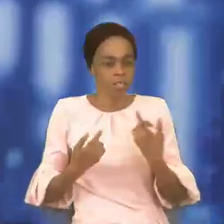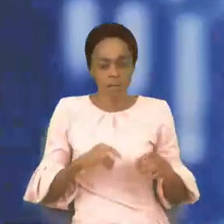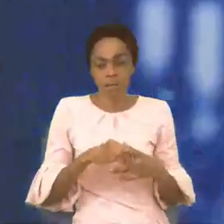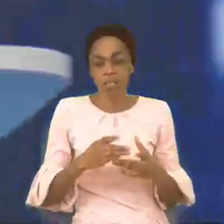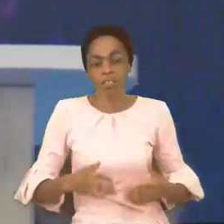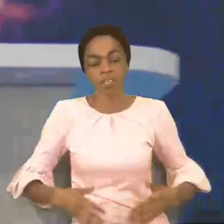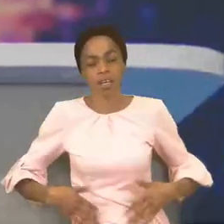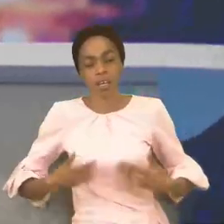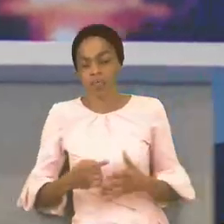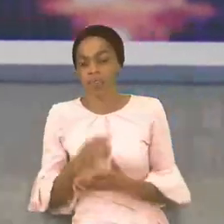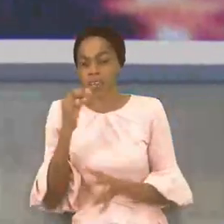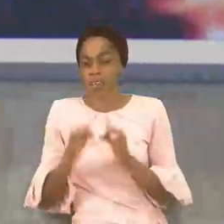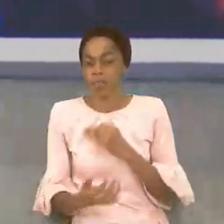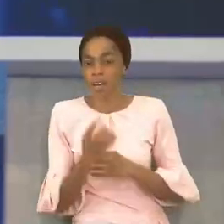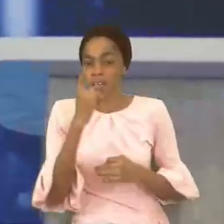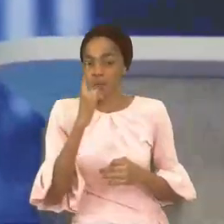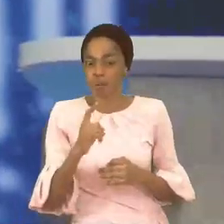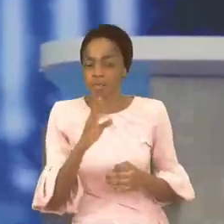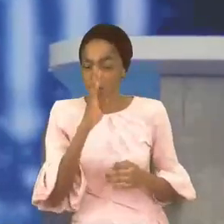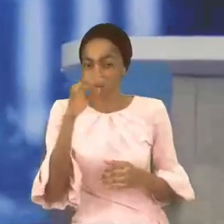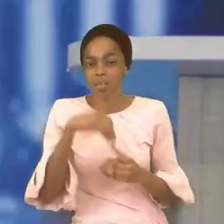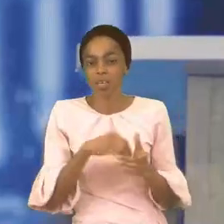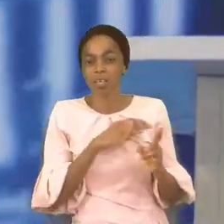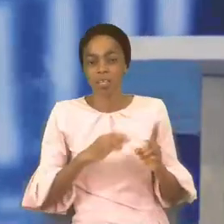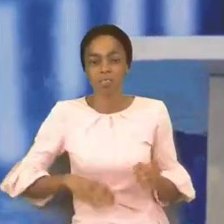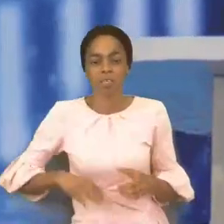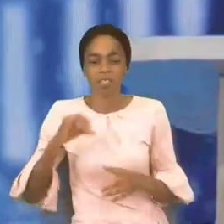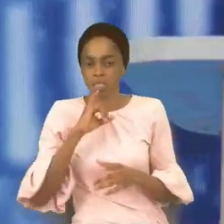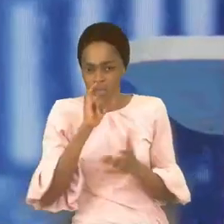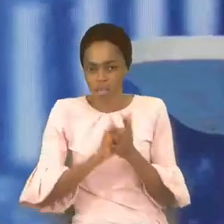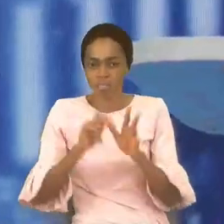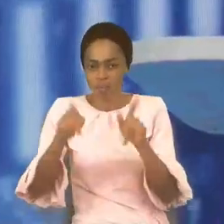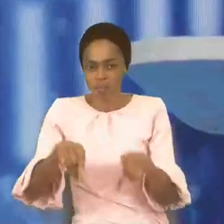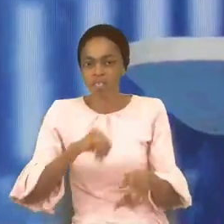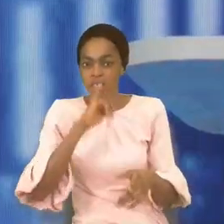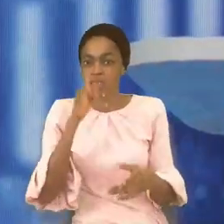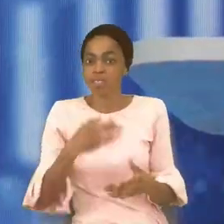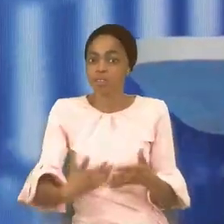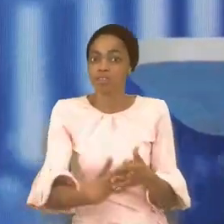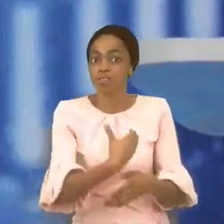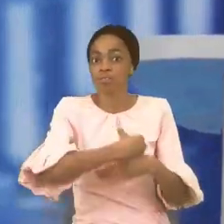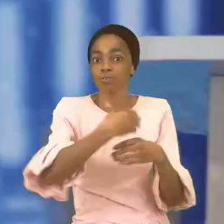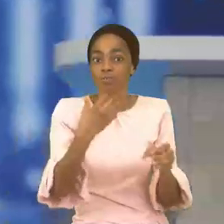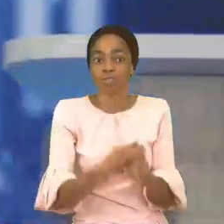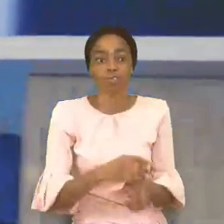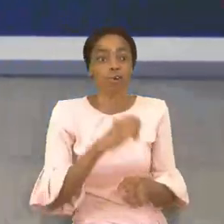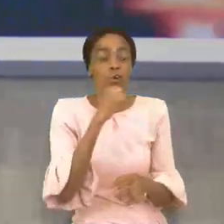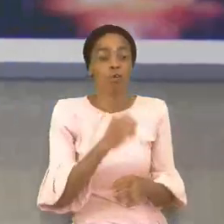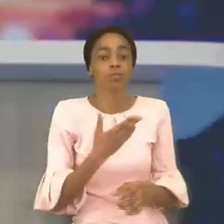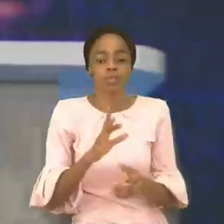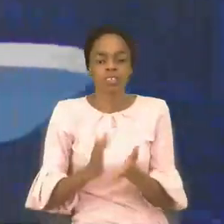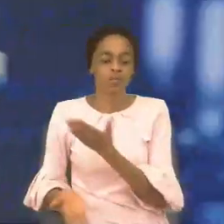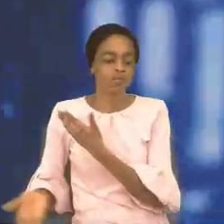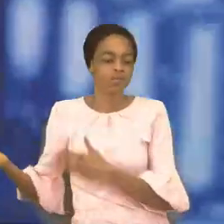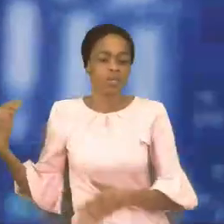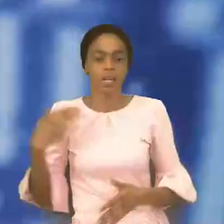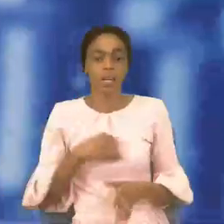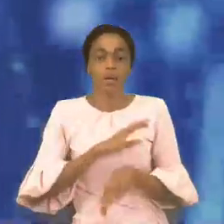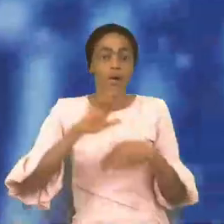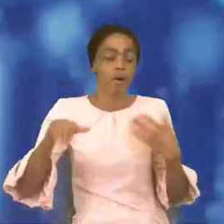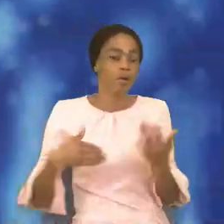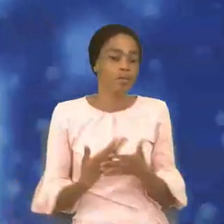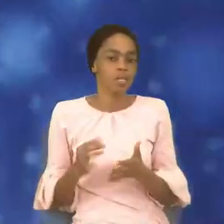Si quelqu'un est en Christ, il est une nouvelle créature. Les choses anciennes sont passées et voici, toutes choses sont devenues